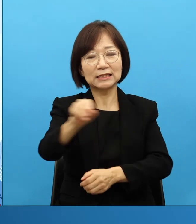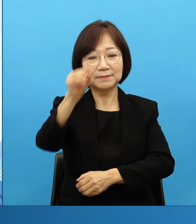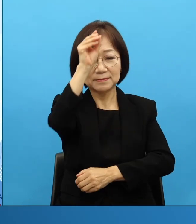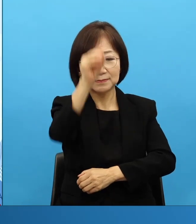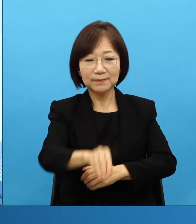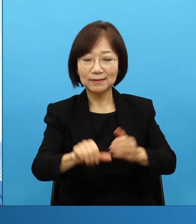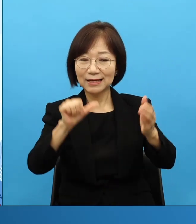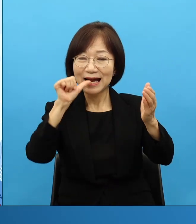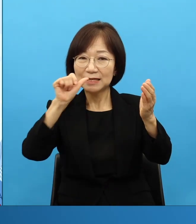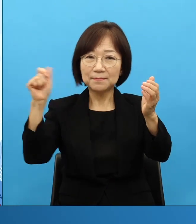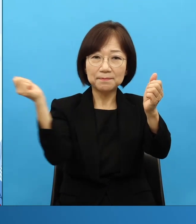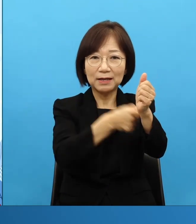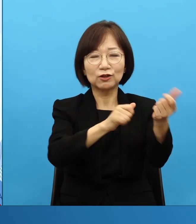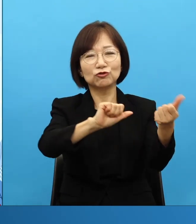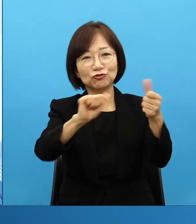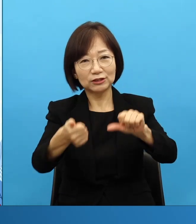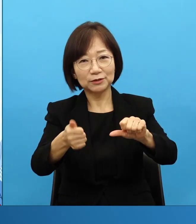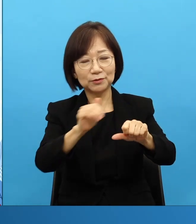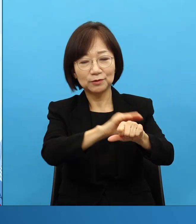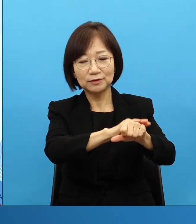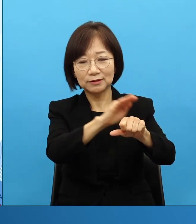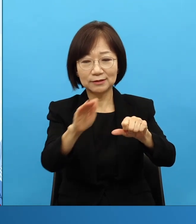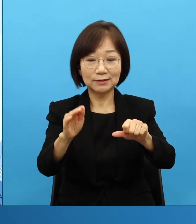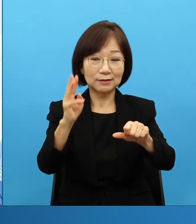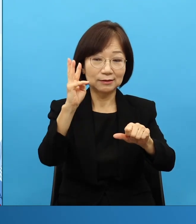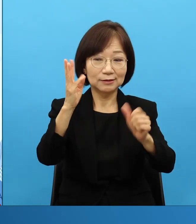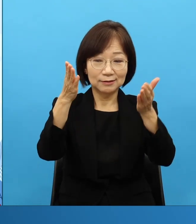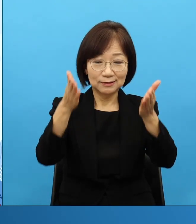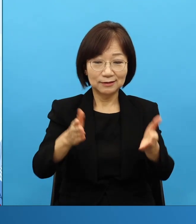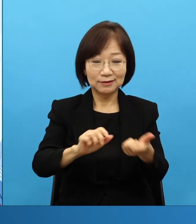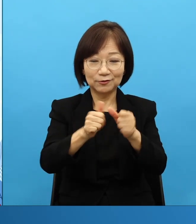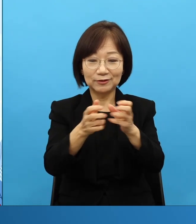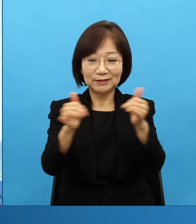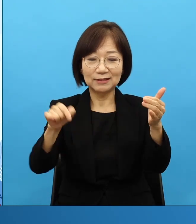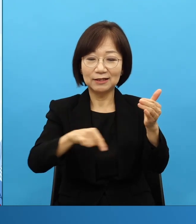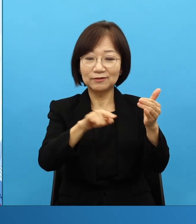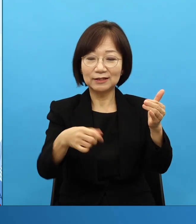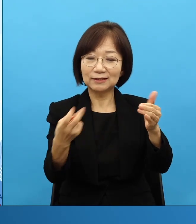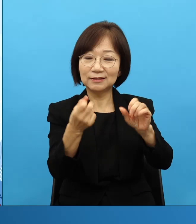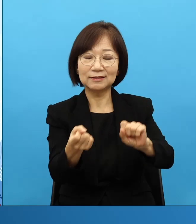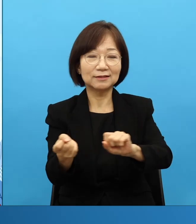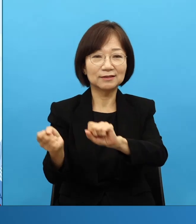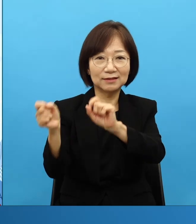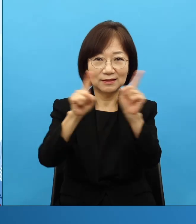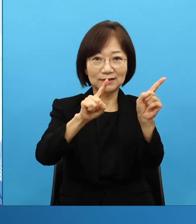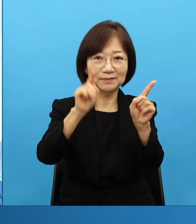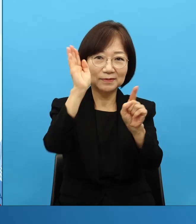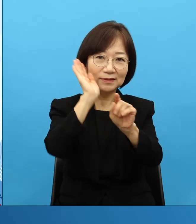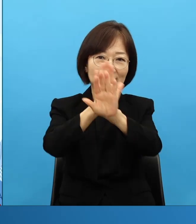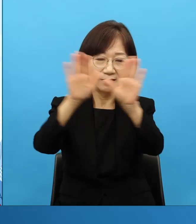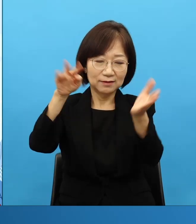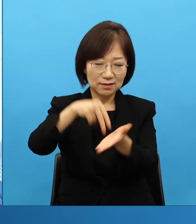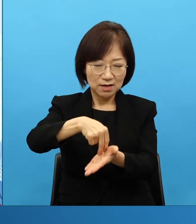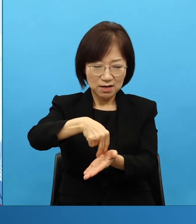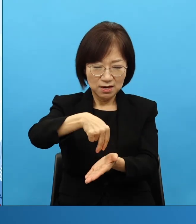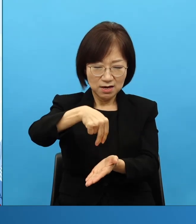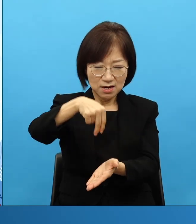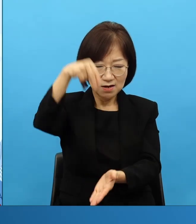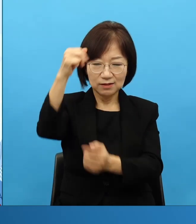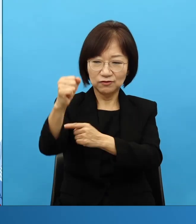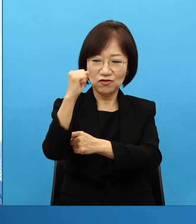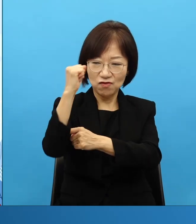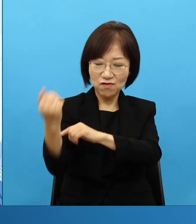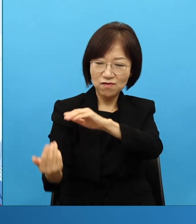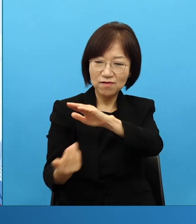못 박혀 죽으시고 장사한 지 사흘 만에 죽은 자 가운데서 다시 살아나시며 하늘에